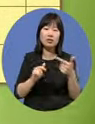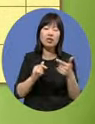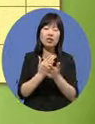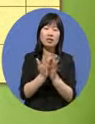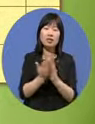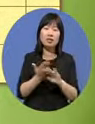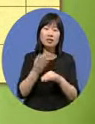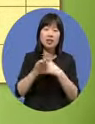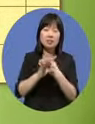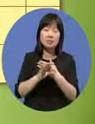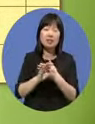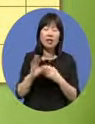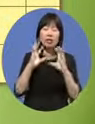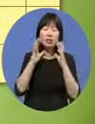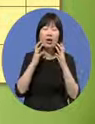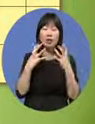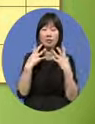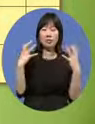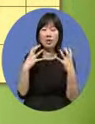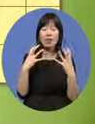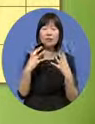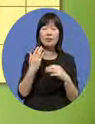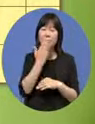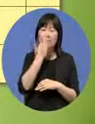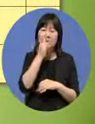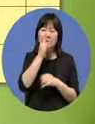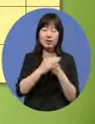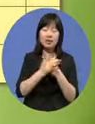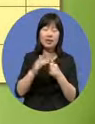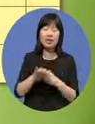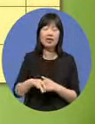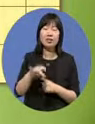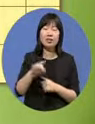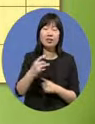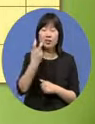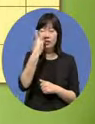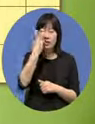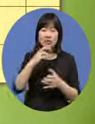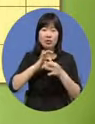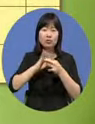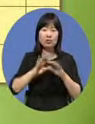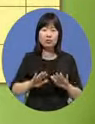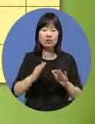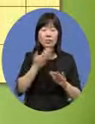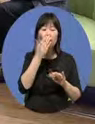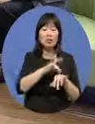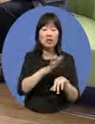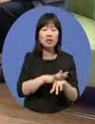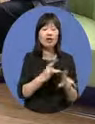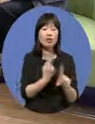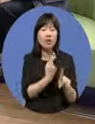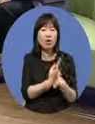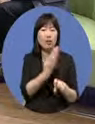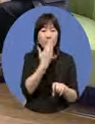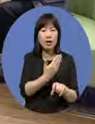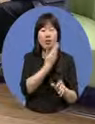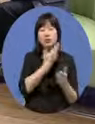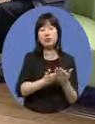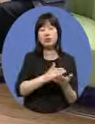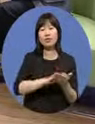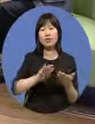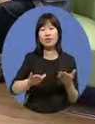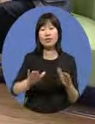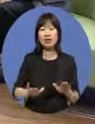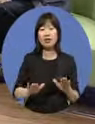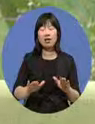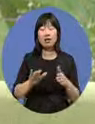해당되면 네. 소아비만의 가능성이 매우 높기 때문에 그런 소아비만 조기 검진을 통해서 우리 아이들의 식습관을 교정해 가는 것들이 굉장히 중요합니다. 선생님